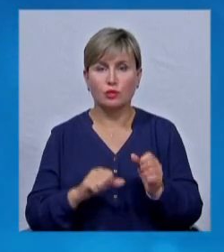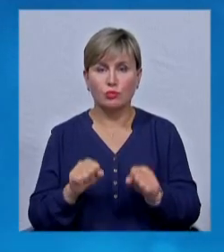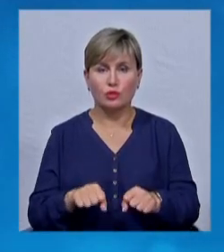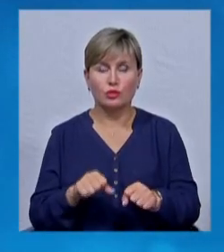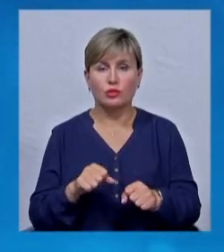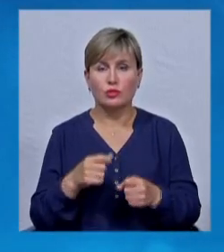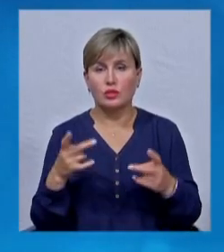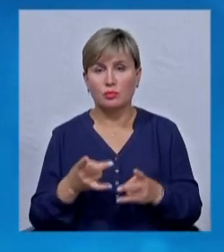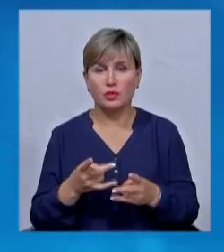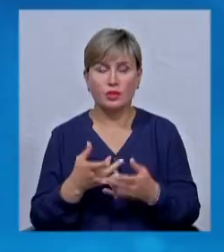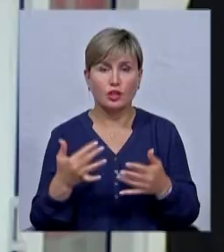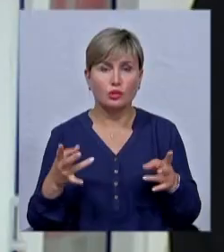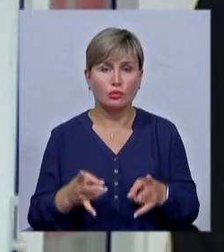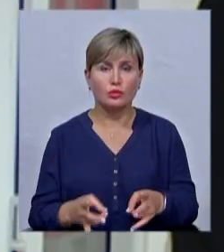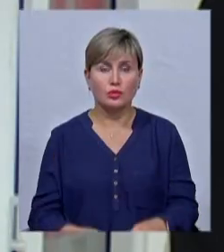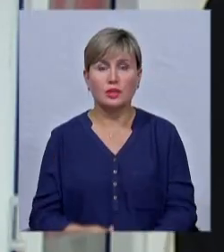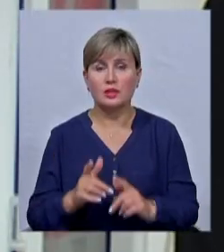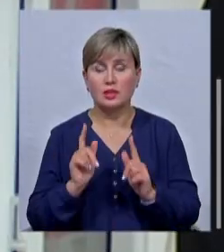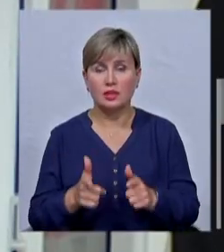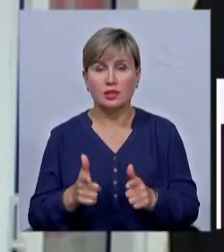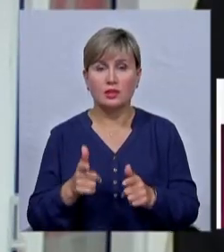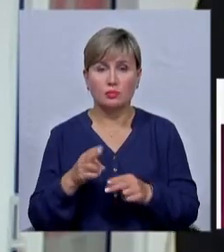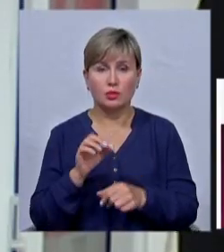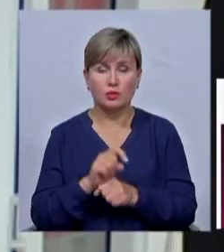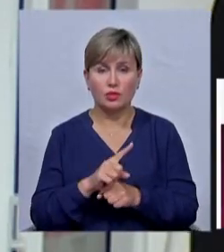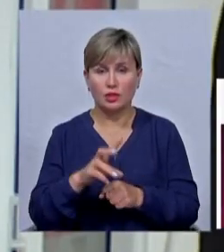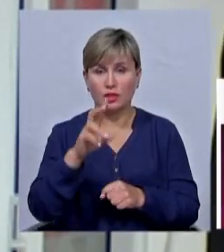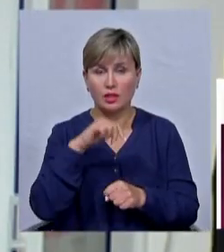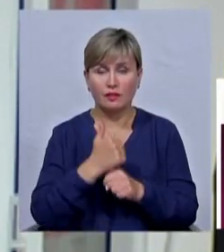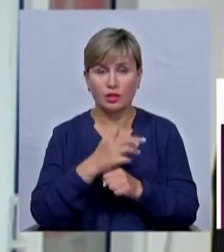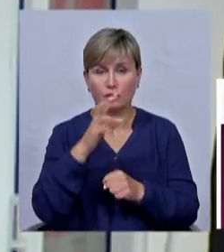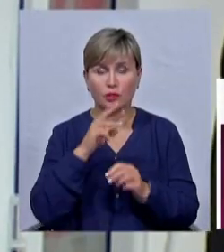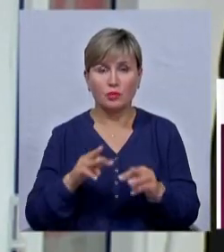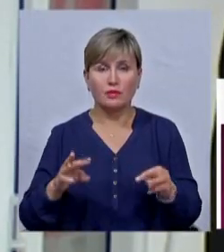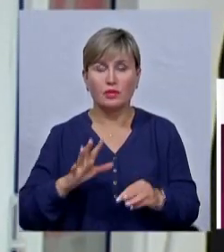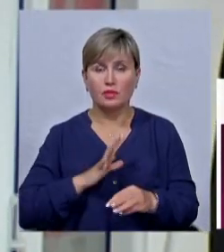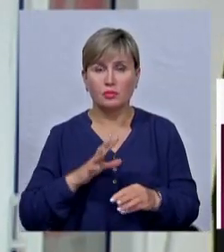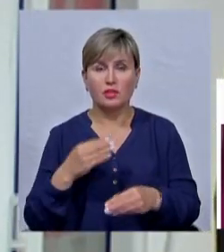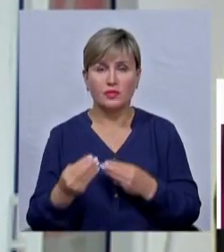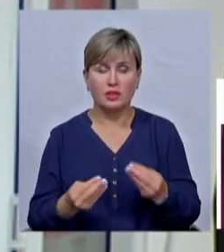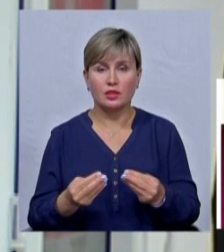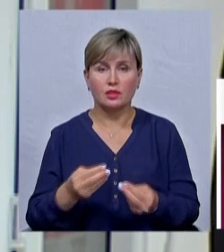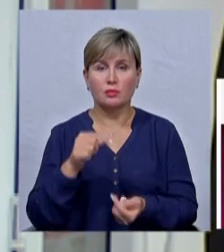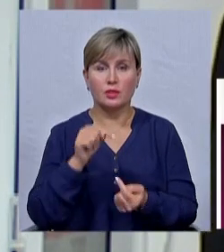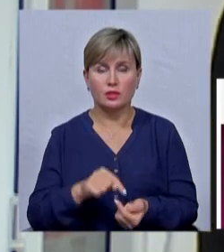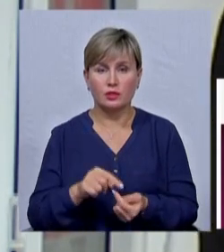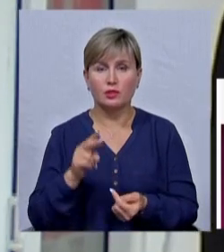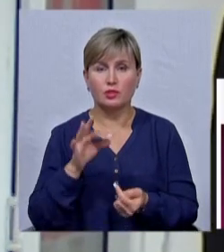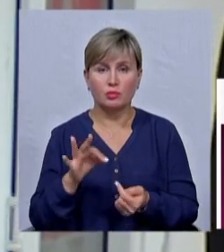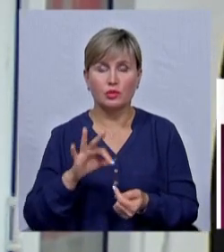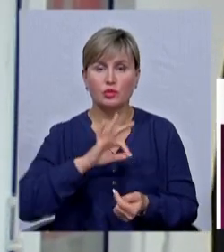под необходимые нужды согласно поручению главы государства правительством были выработаны подходы по